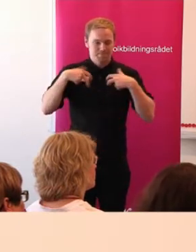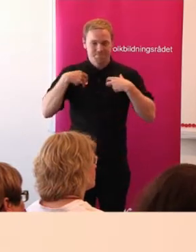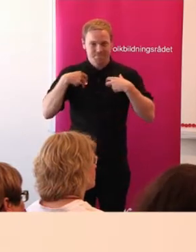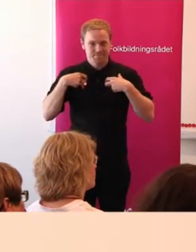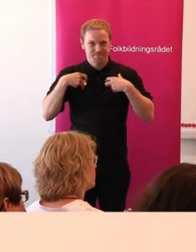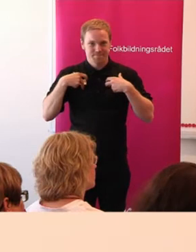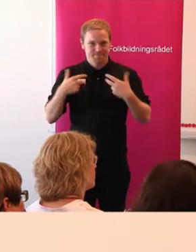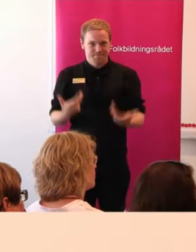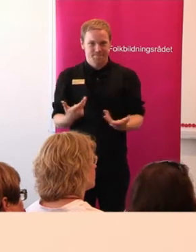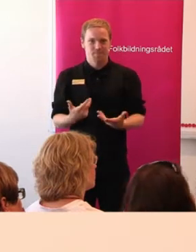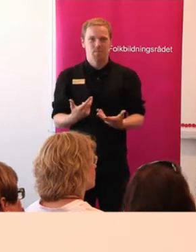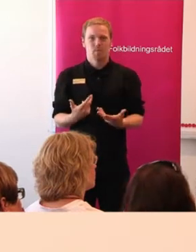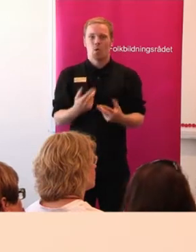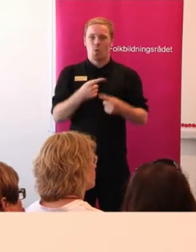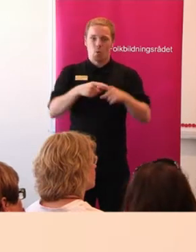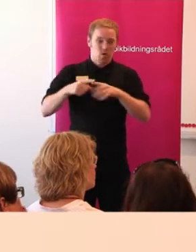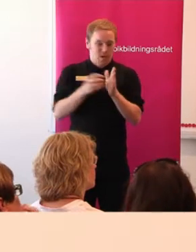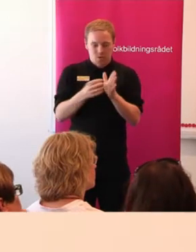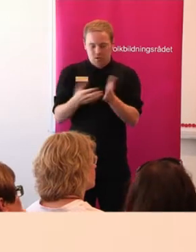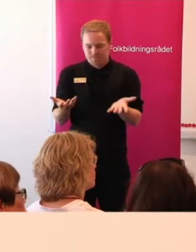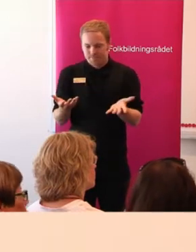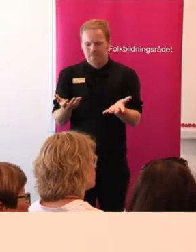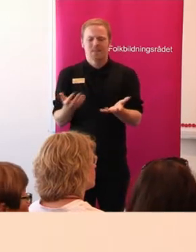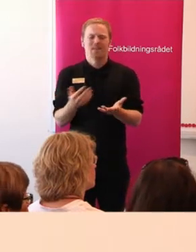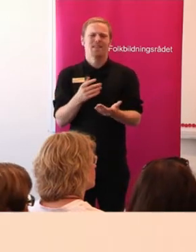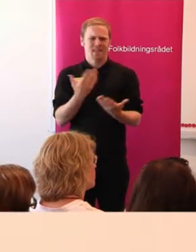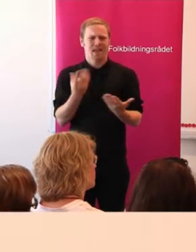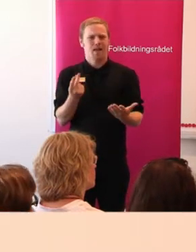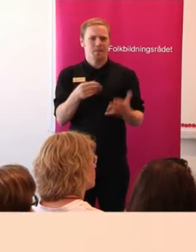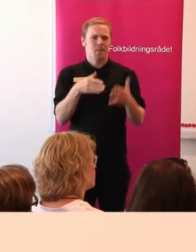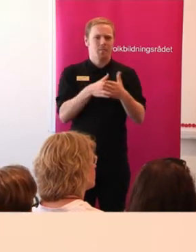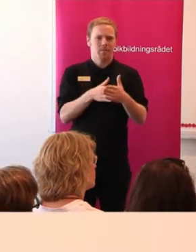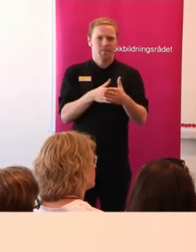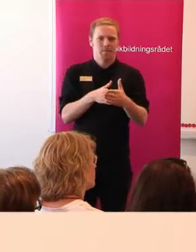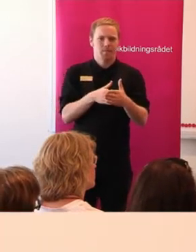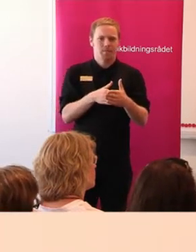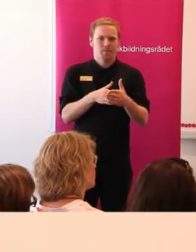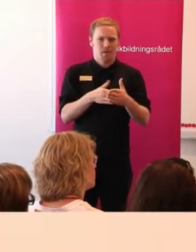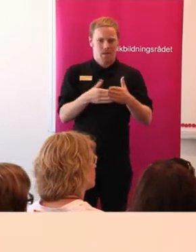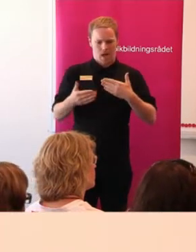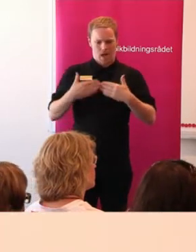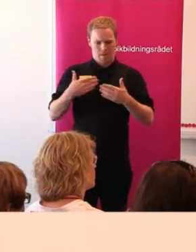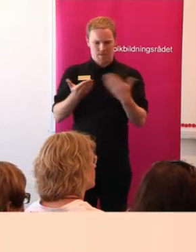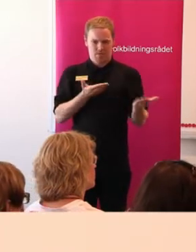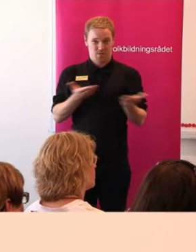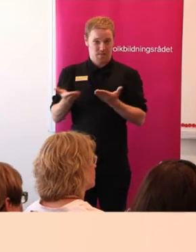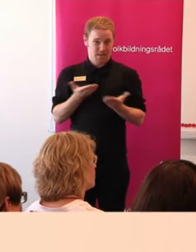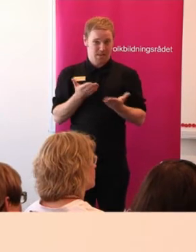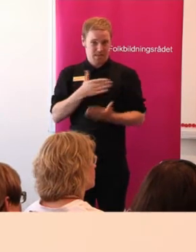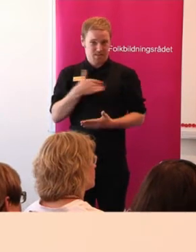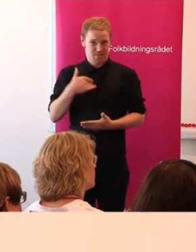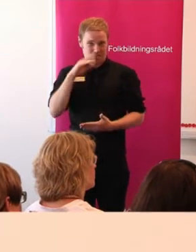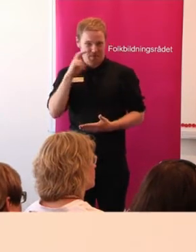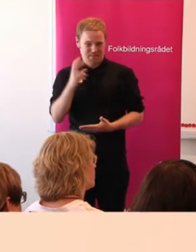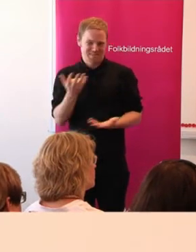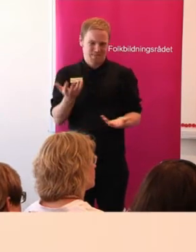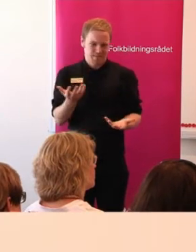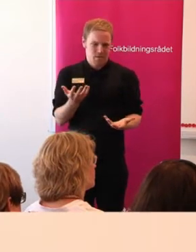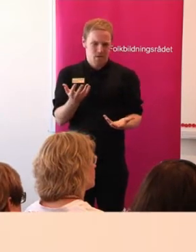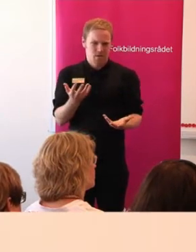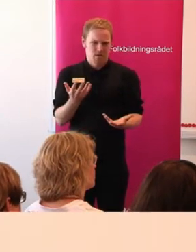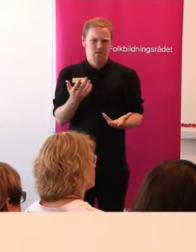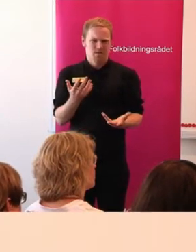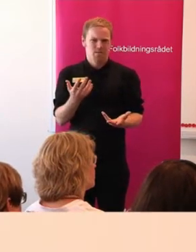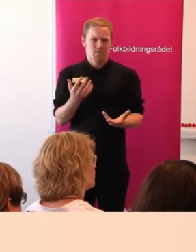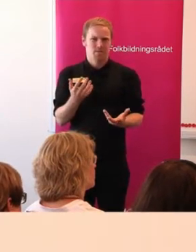annat problem. Så här handlar det väldigt mycket från Arbetsförmedlingens sida, och det kanske kommer att ta lite tid innan hela vår